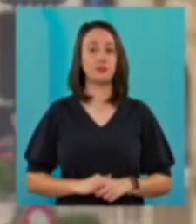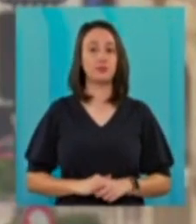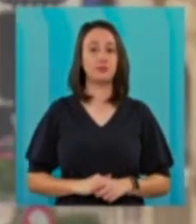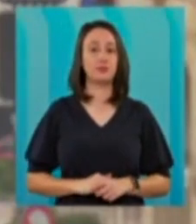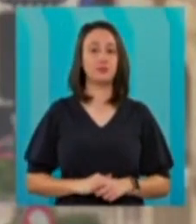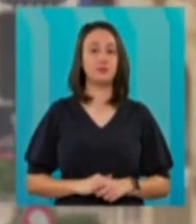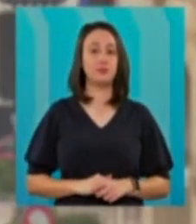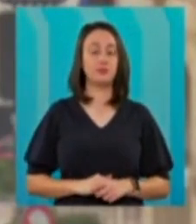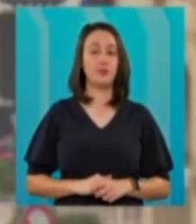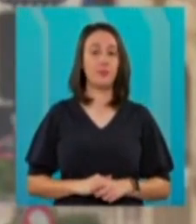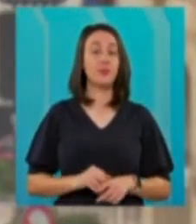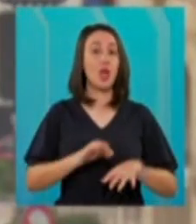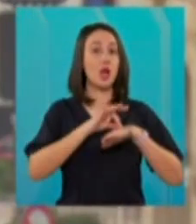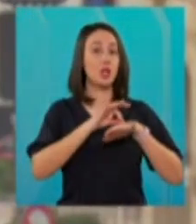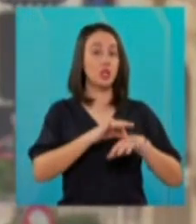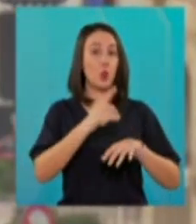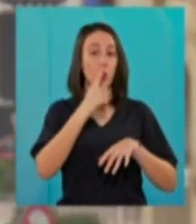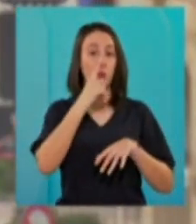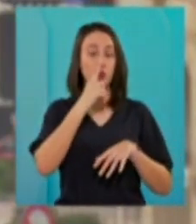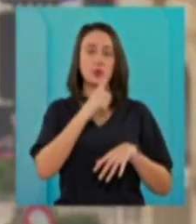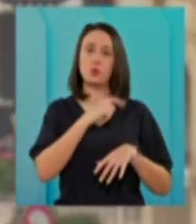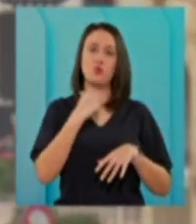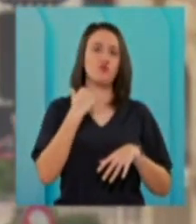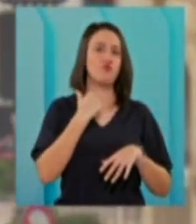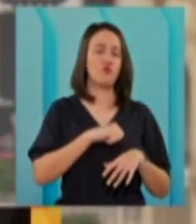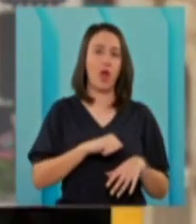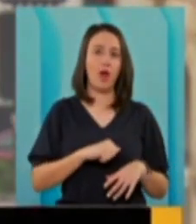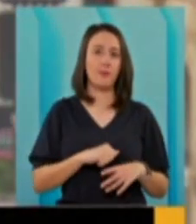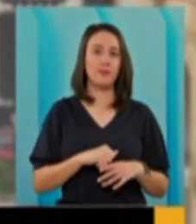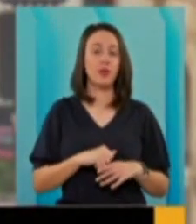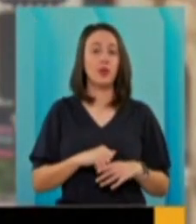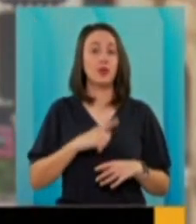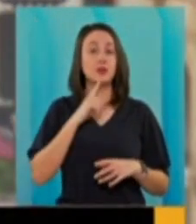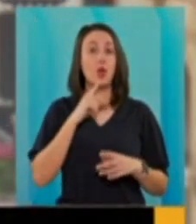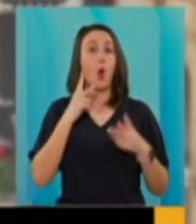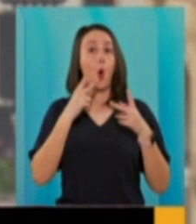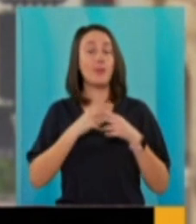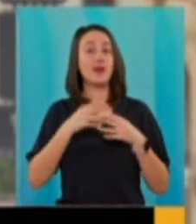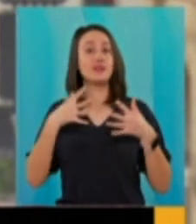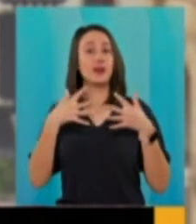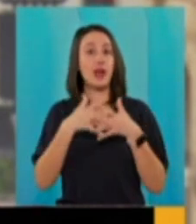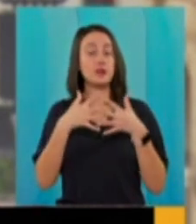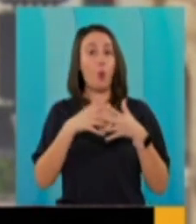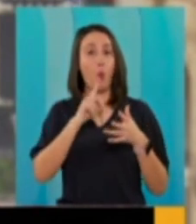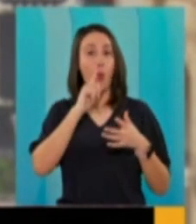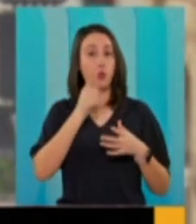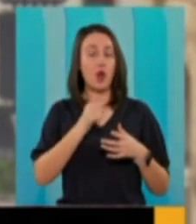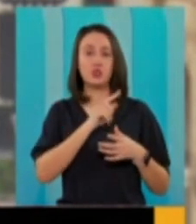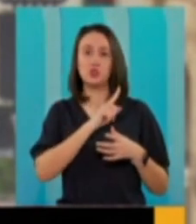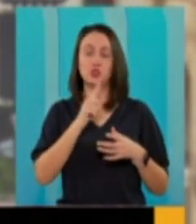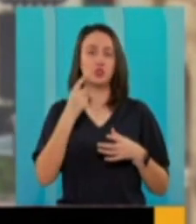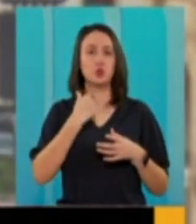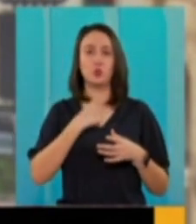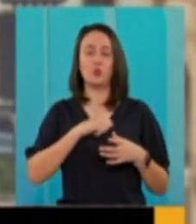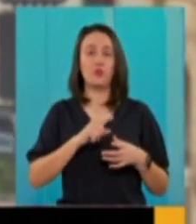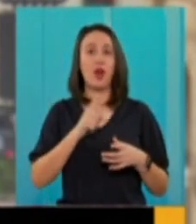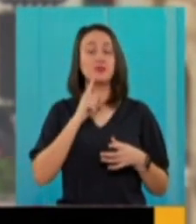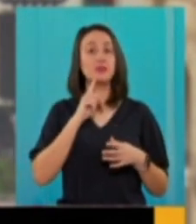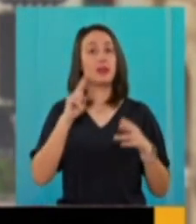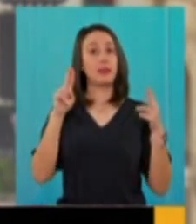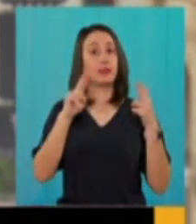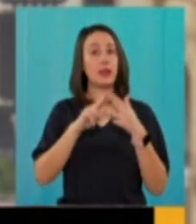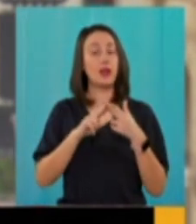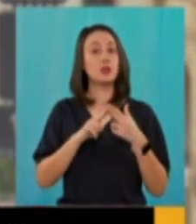liderul Rus Vladimir Putin nu vrea nici în ruptul capului să pună punct a războiului din Ucraina și nici nu se dorește să se